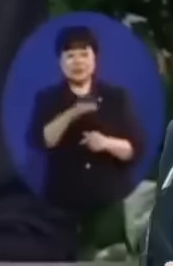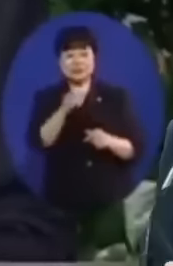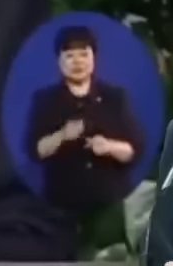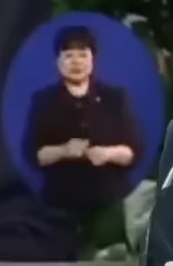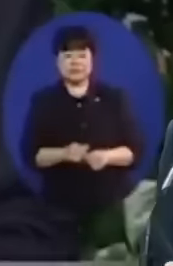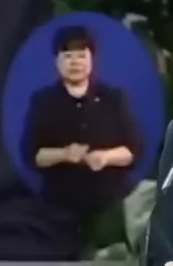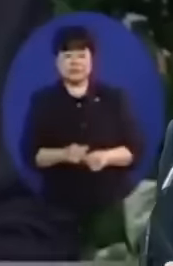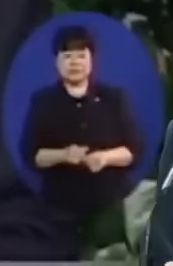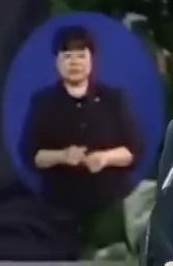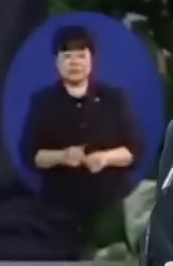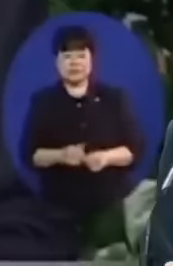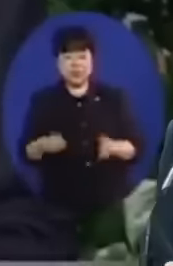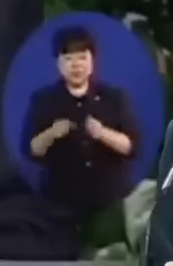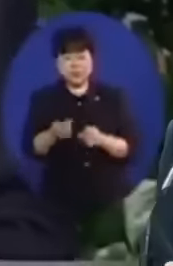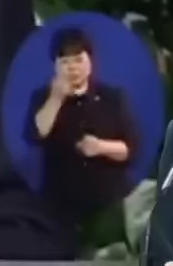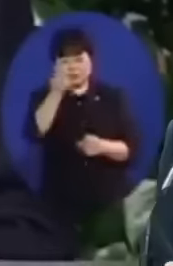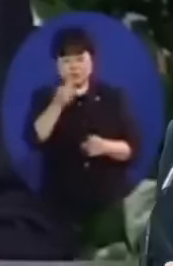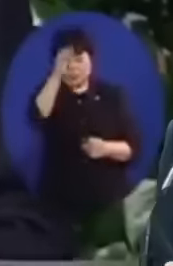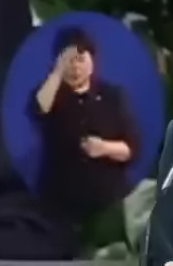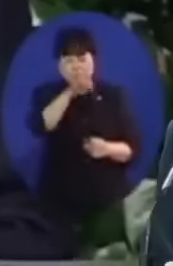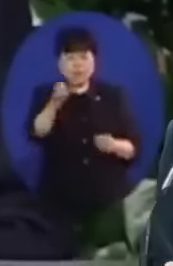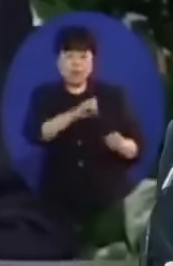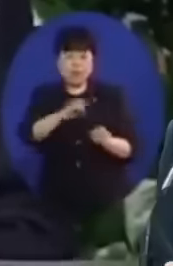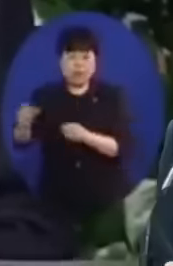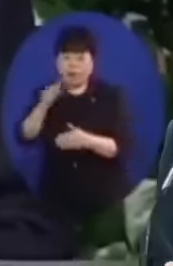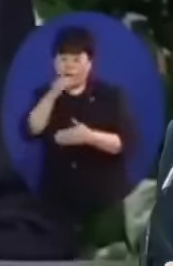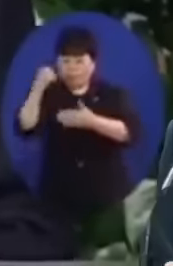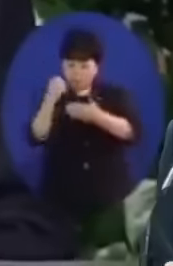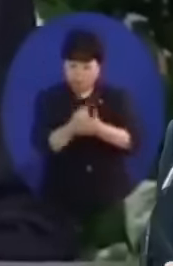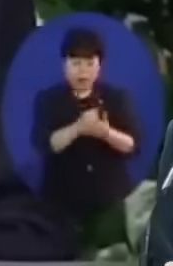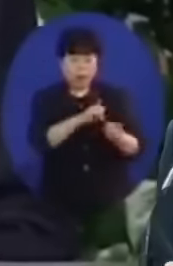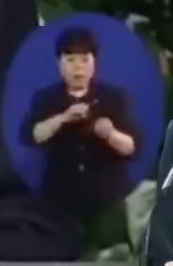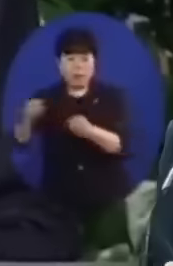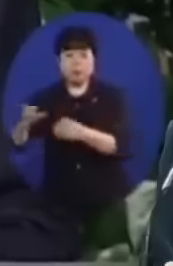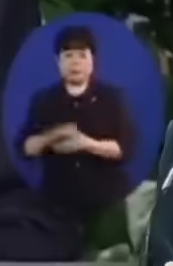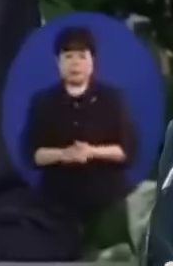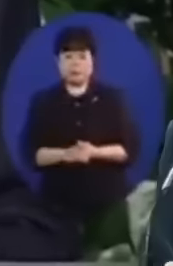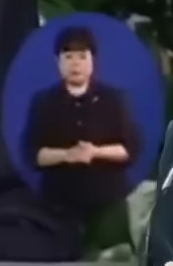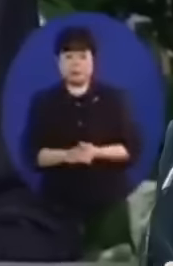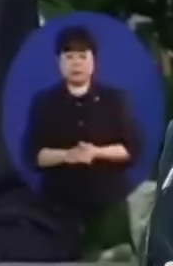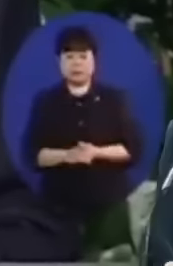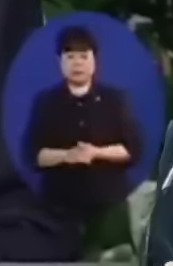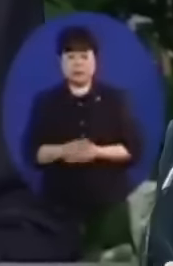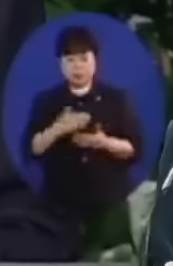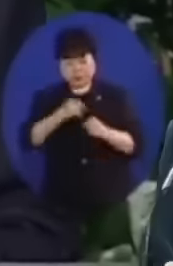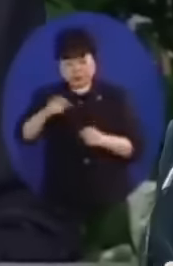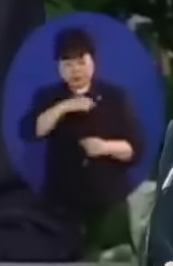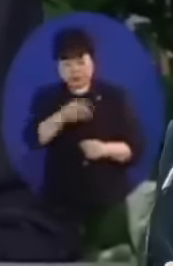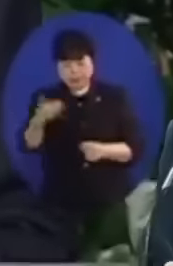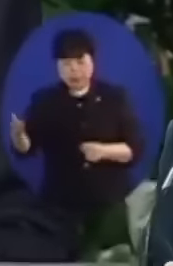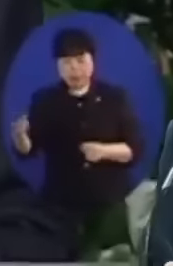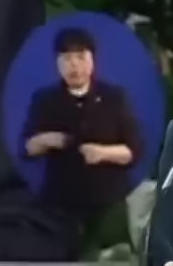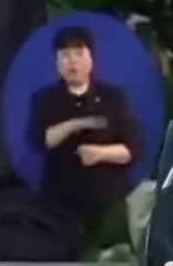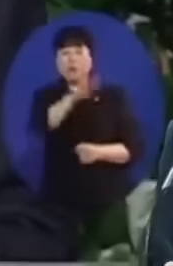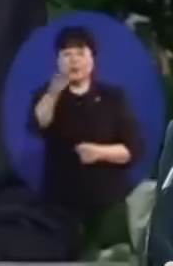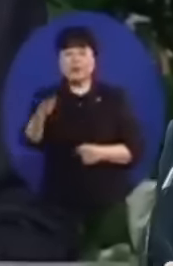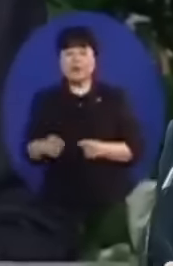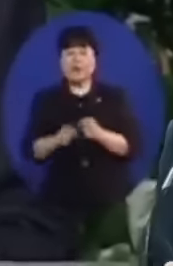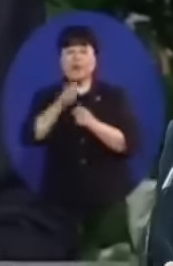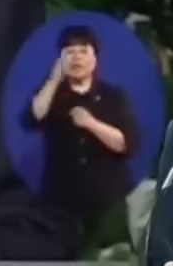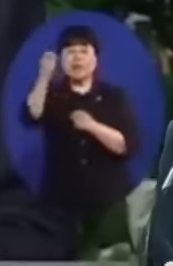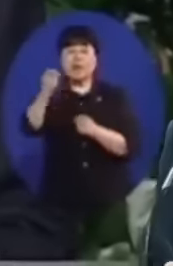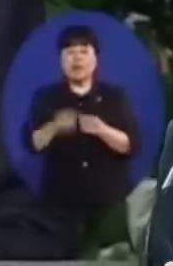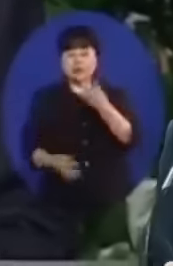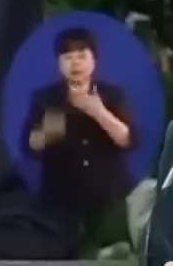이처럼 사랑하사 목숨을 십자가에서 못 박았습니다. 몸짓고 피 흘려서 우리의